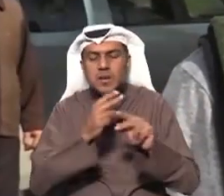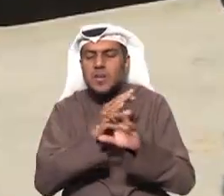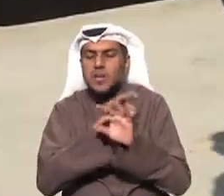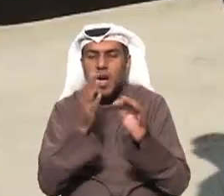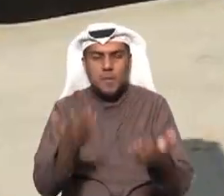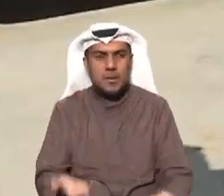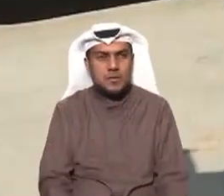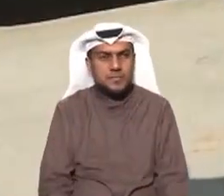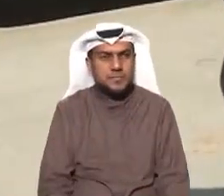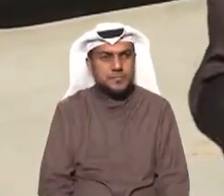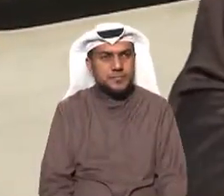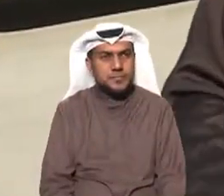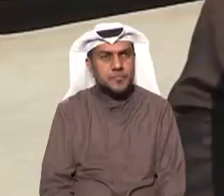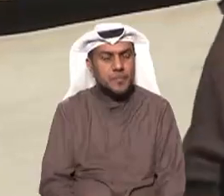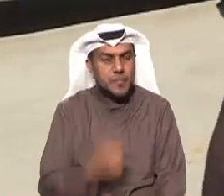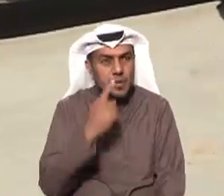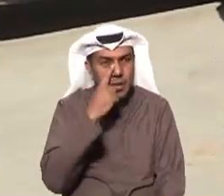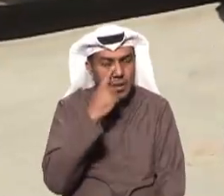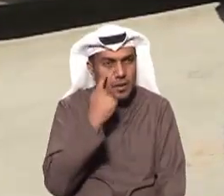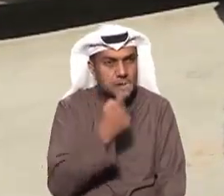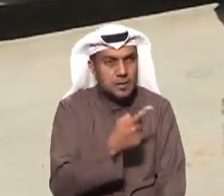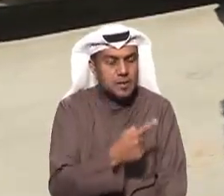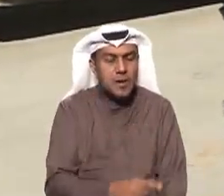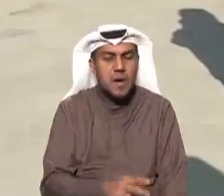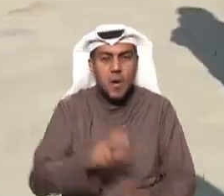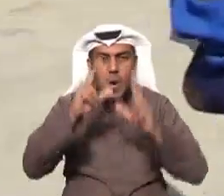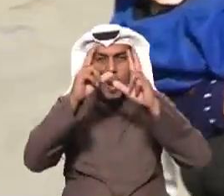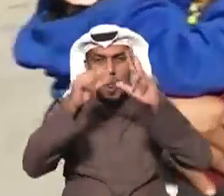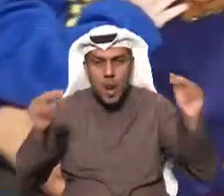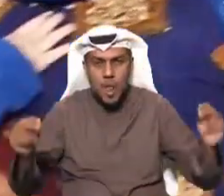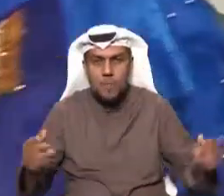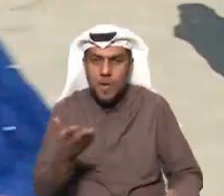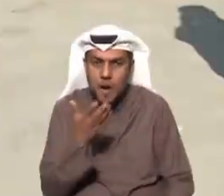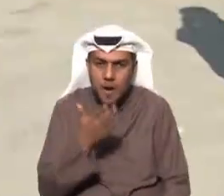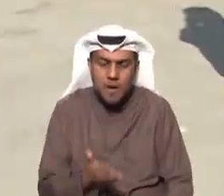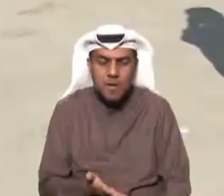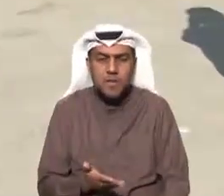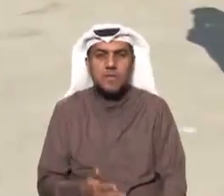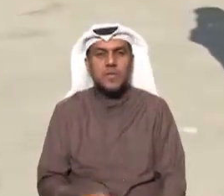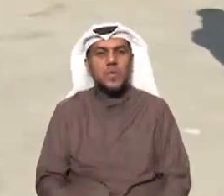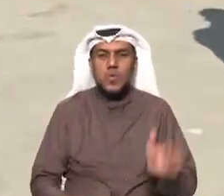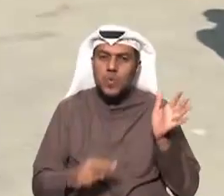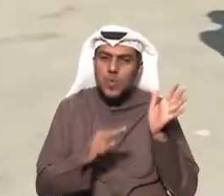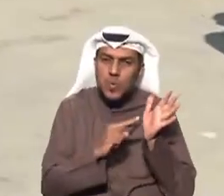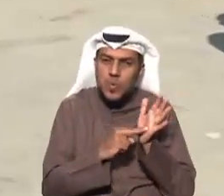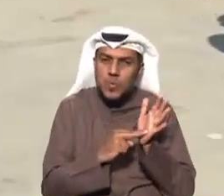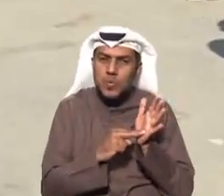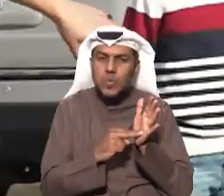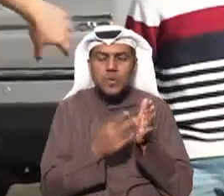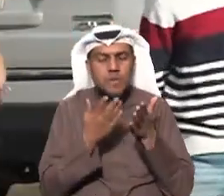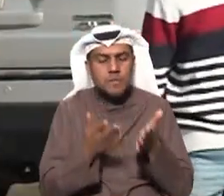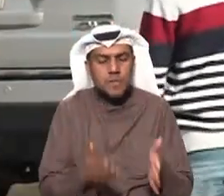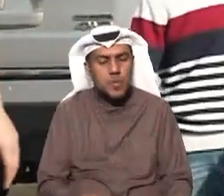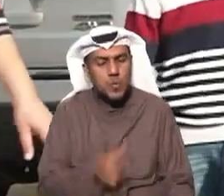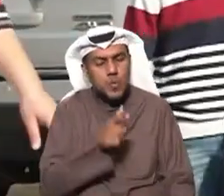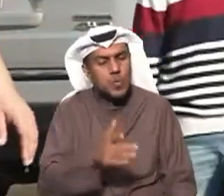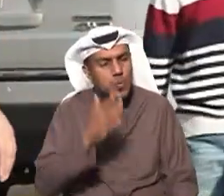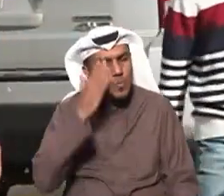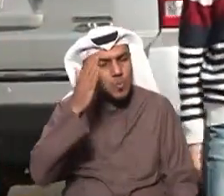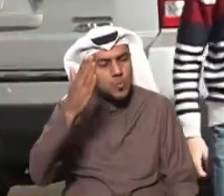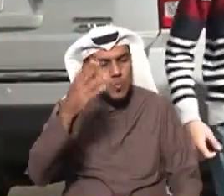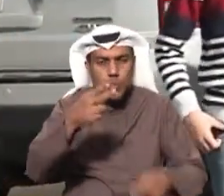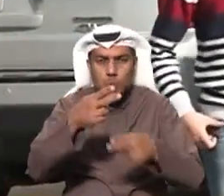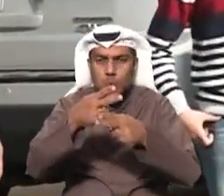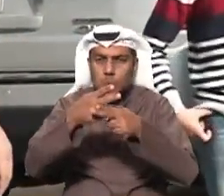اللبنانية. أهالي المنطقة من المواطنين اللبنانيين يقدمون أسمى التحيات لدولة الكويت وأيادي الخير الكويتية من أجل تقديم